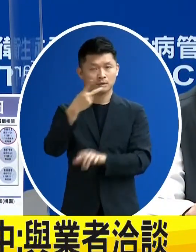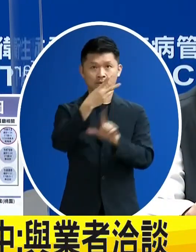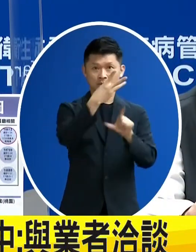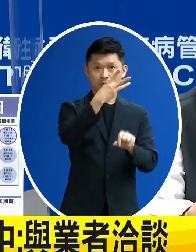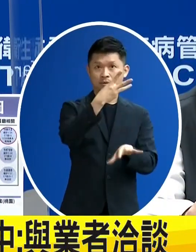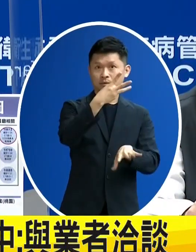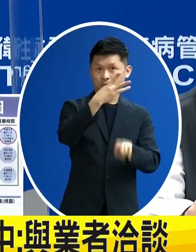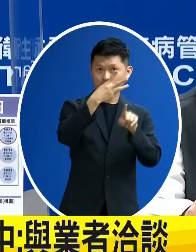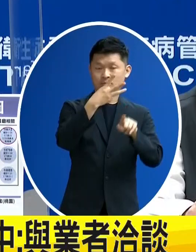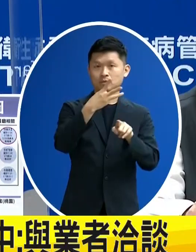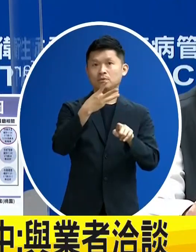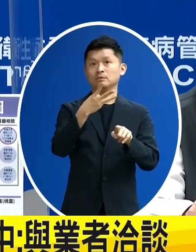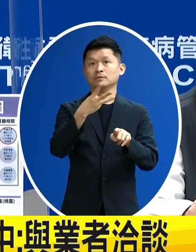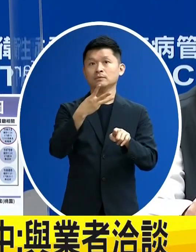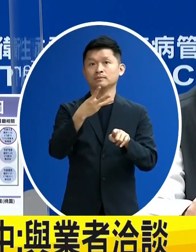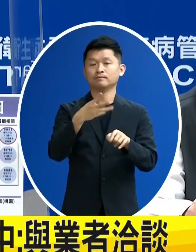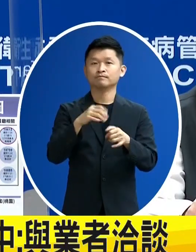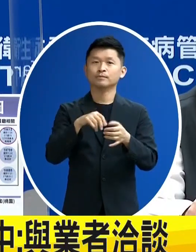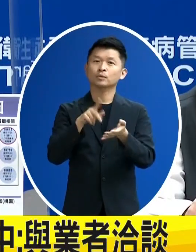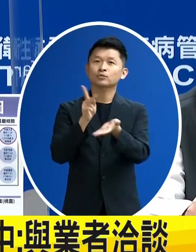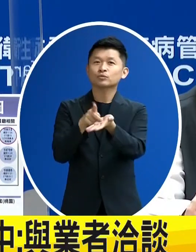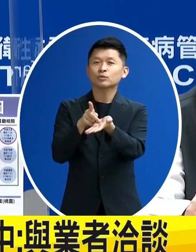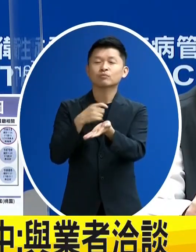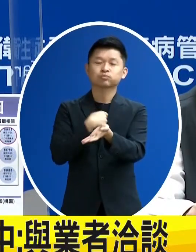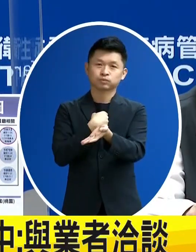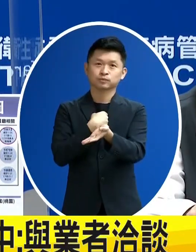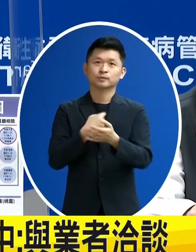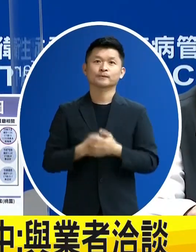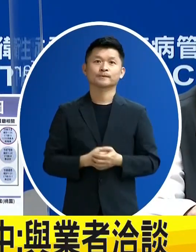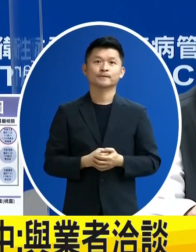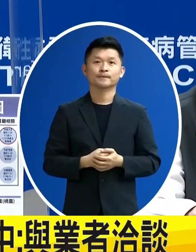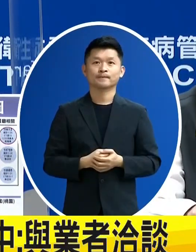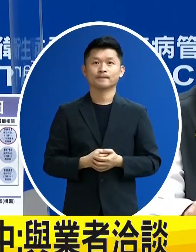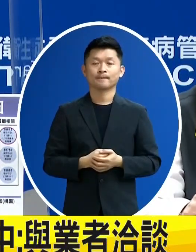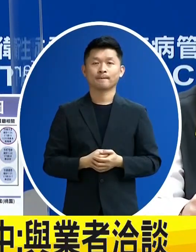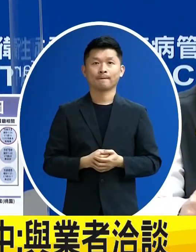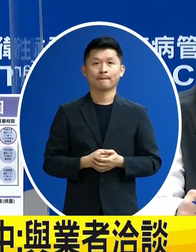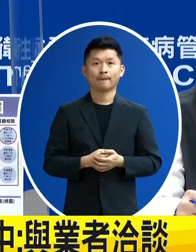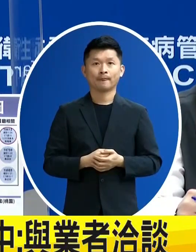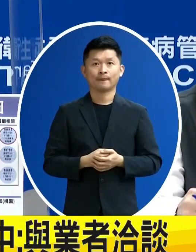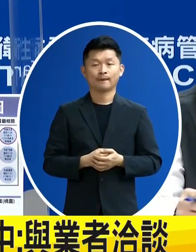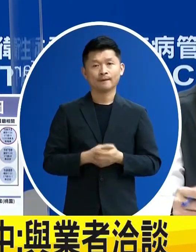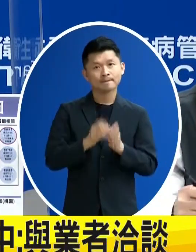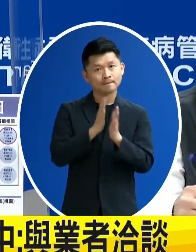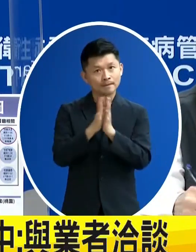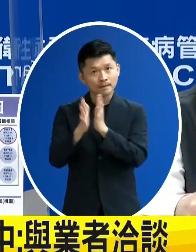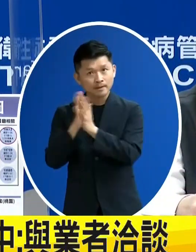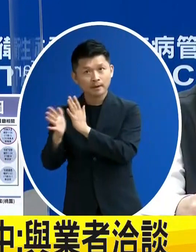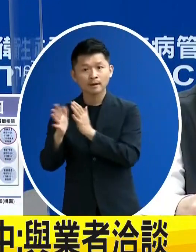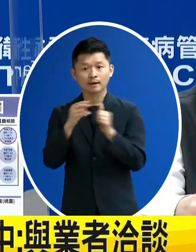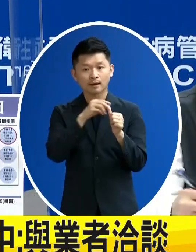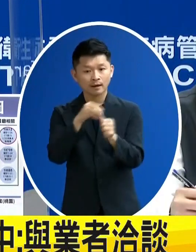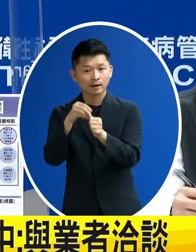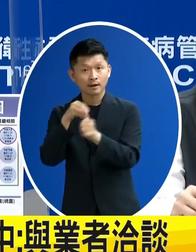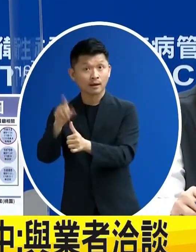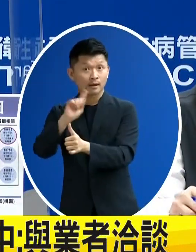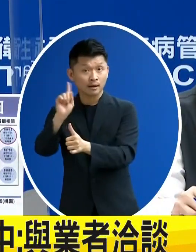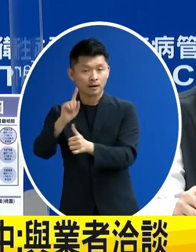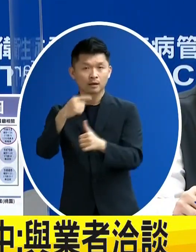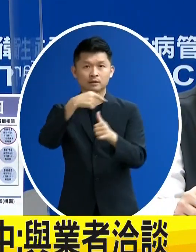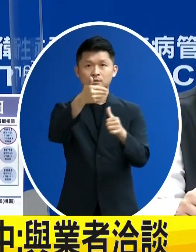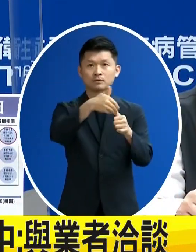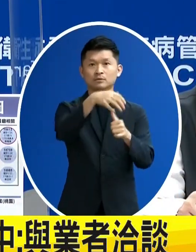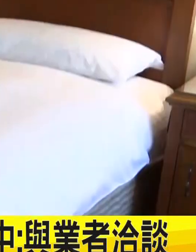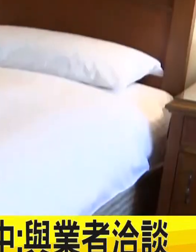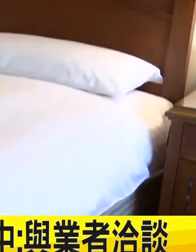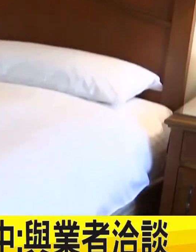二月底三月初哈，这边还有一些的需求。哦，不过相关的一些怎么样来做这些安排，我们现在会跟教育部还有跟业